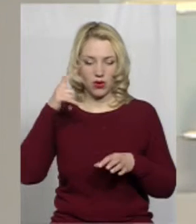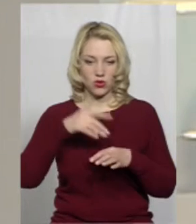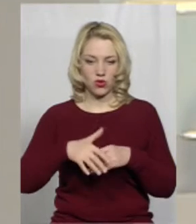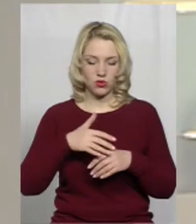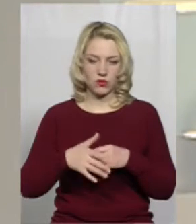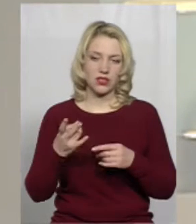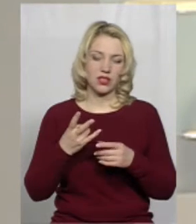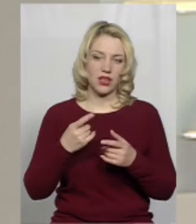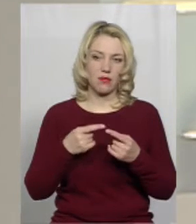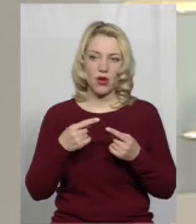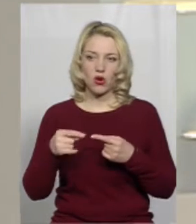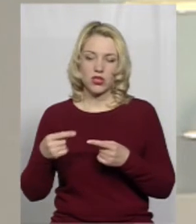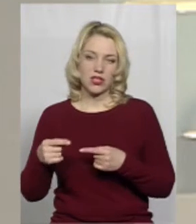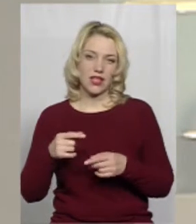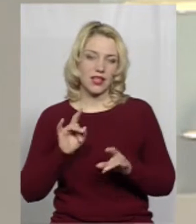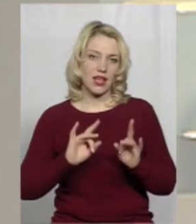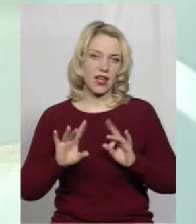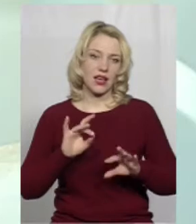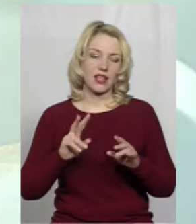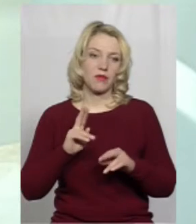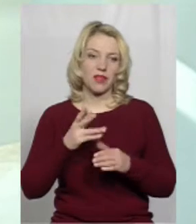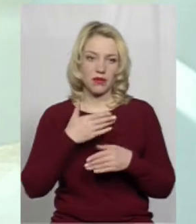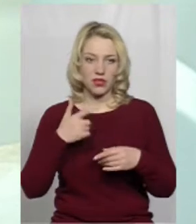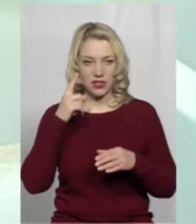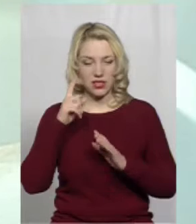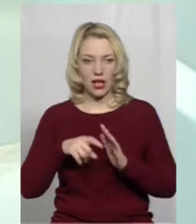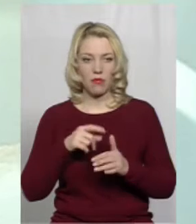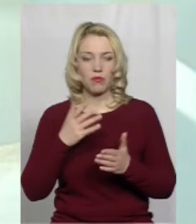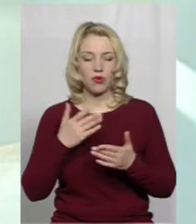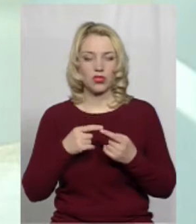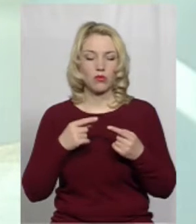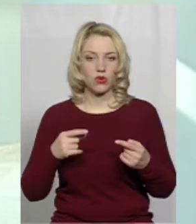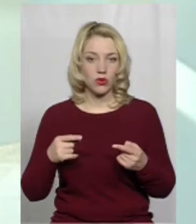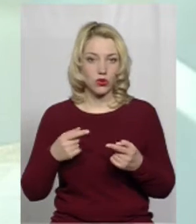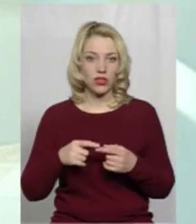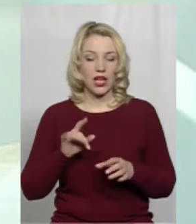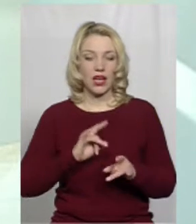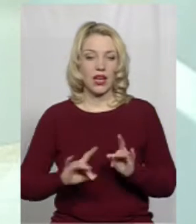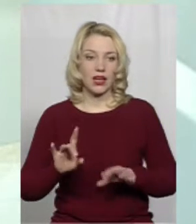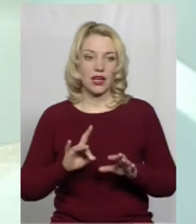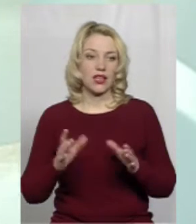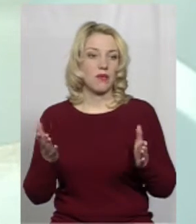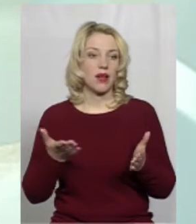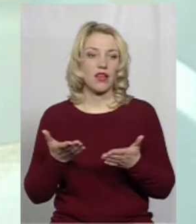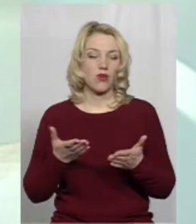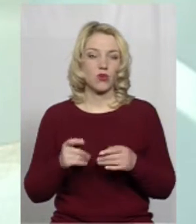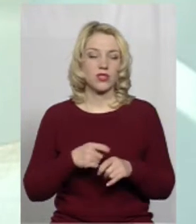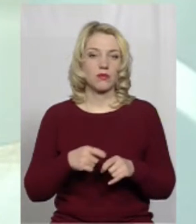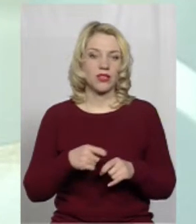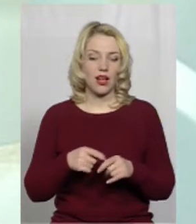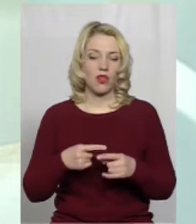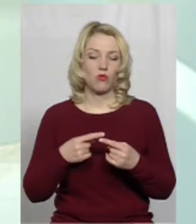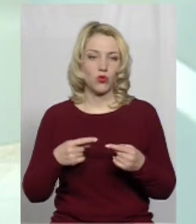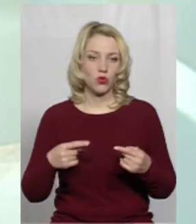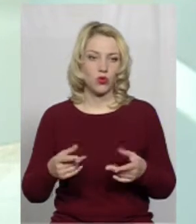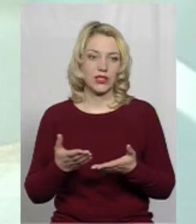ці речі. Так, це треба розрізняти. Реклама – це теж, як ми дізнаємось про якийсь продукт. Тобто реклама якогось матеріалу,